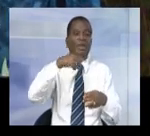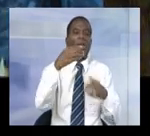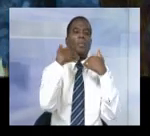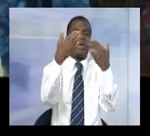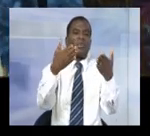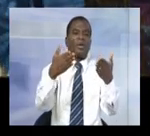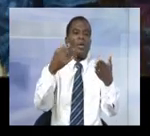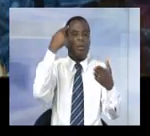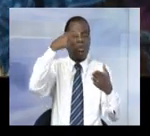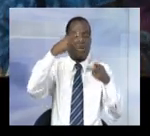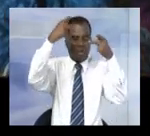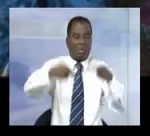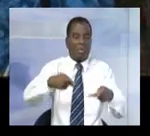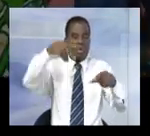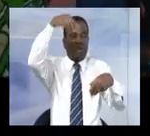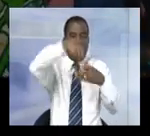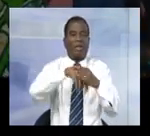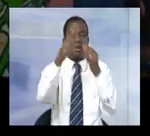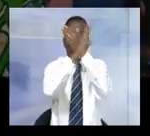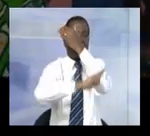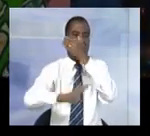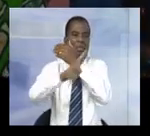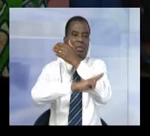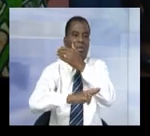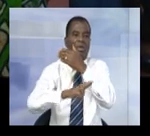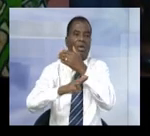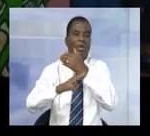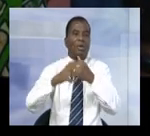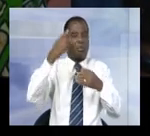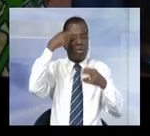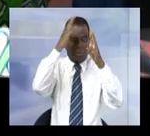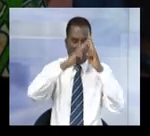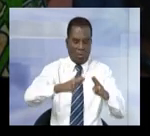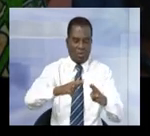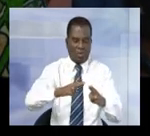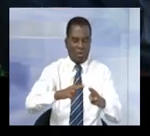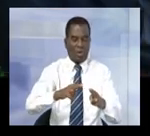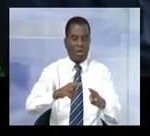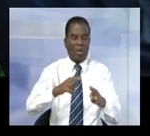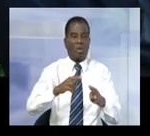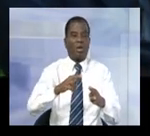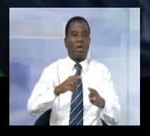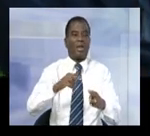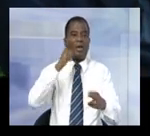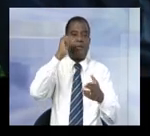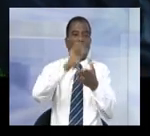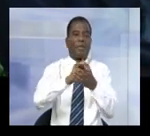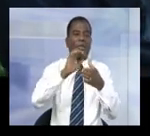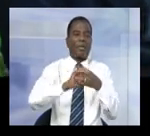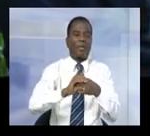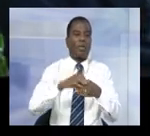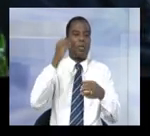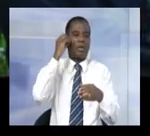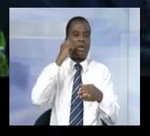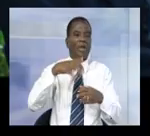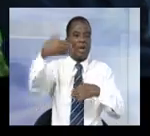merci pour sa présence dans l'Indénié Duablin. En signe de respect et de considération, la première dame de Côte d'Ivoire a